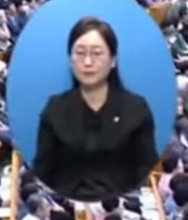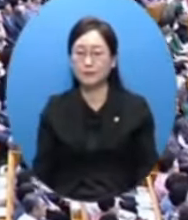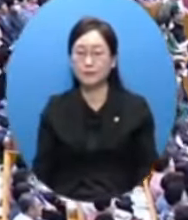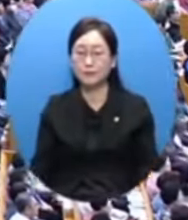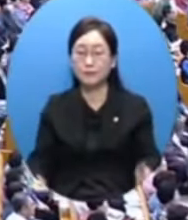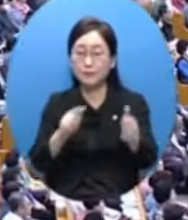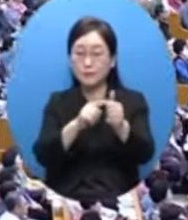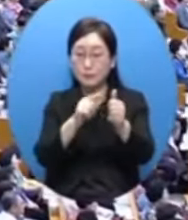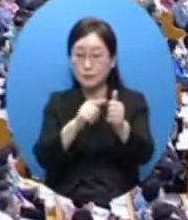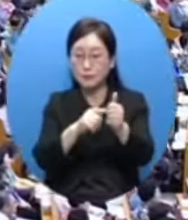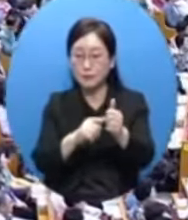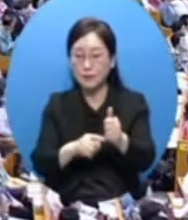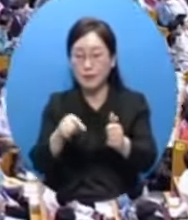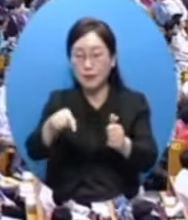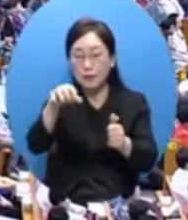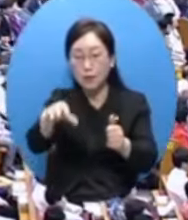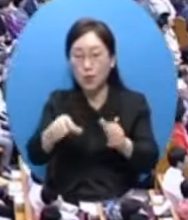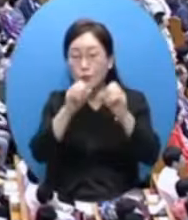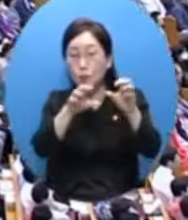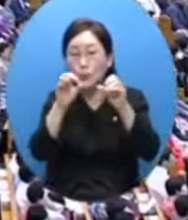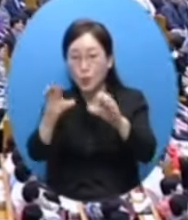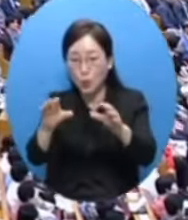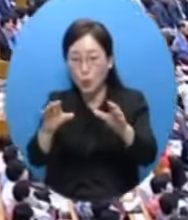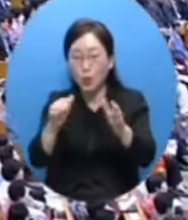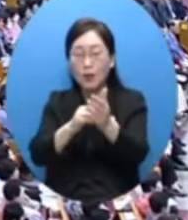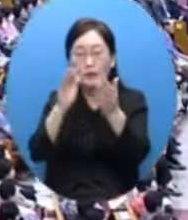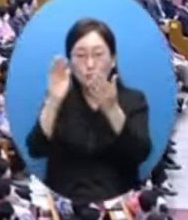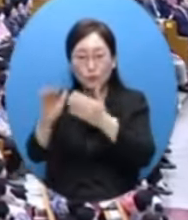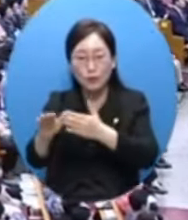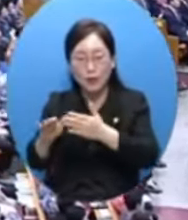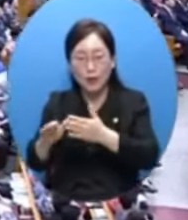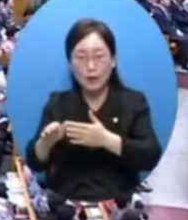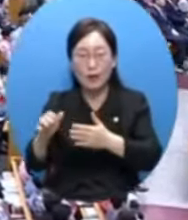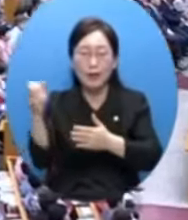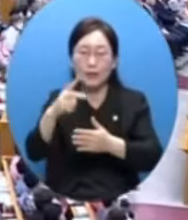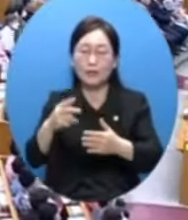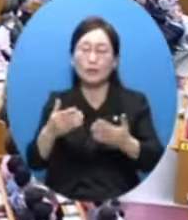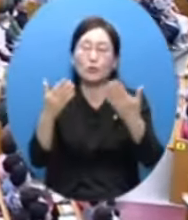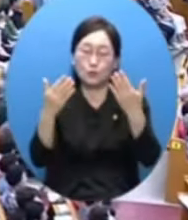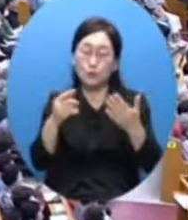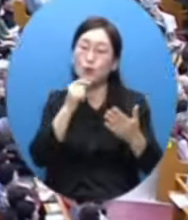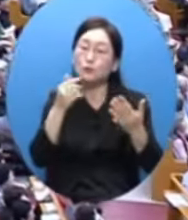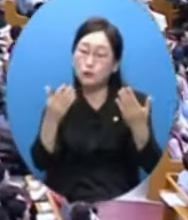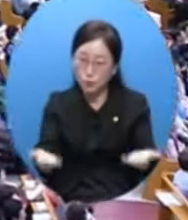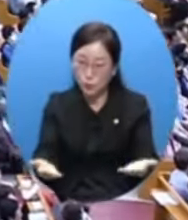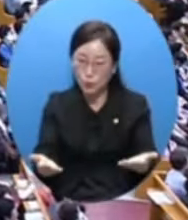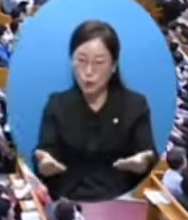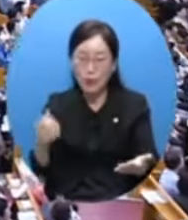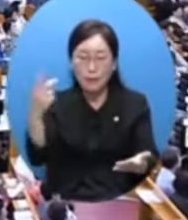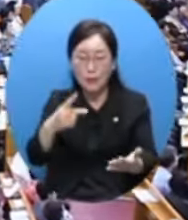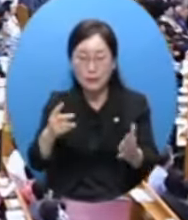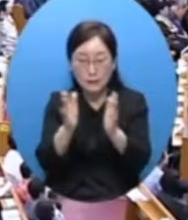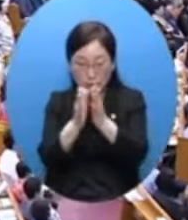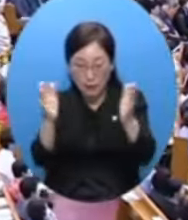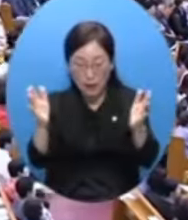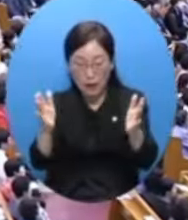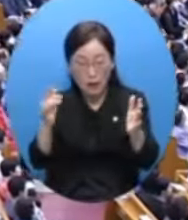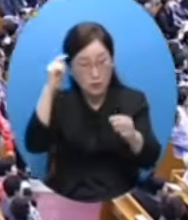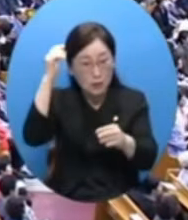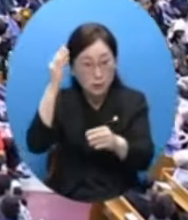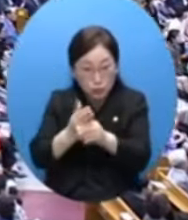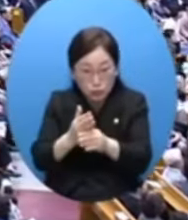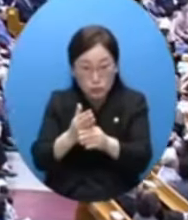본인이 이곳에서 이제 선교 한 텀을 마치고 안신정과 제2기 사역을 준비하고 있었던 그때에 그는 그날의